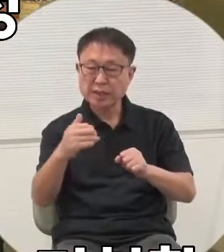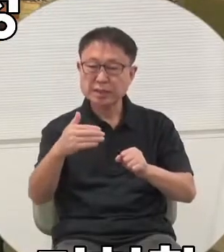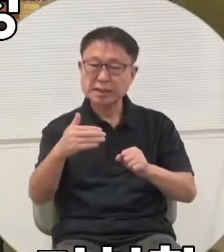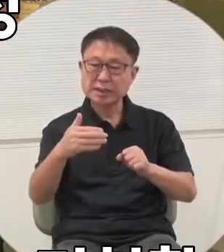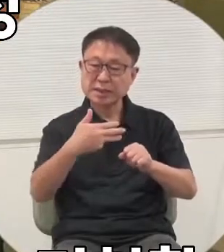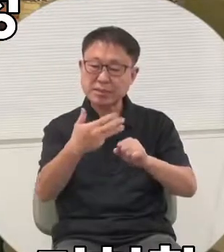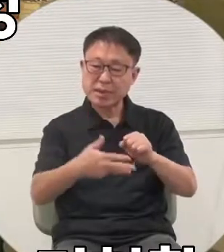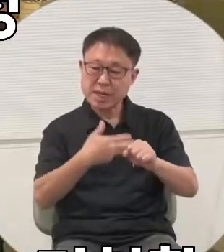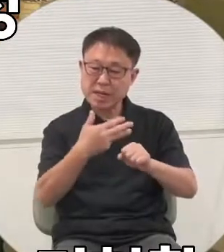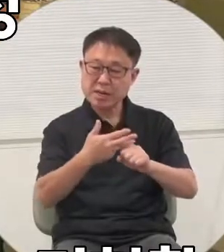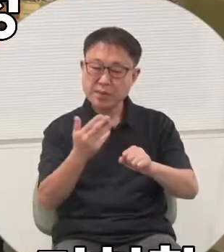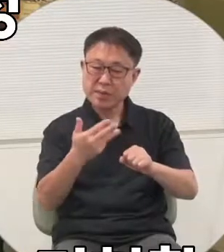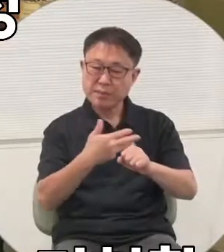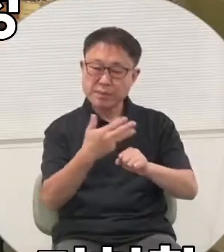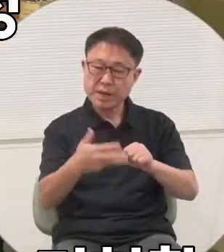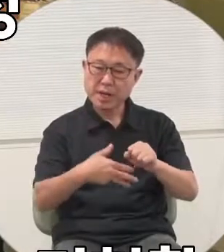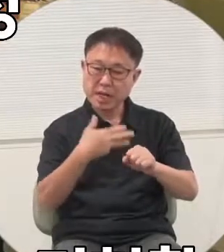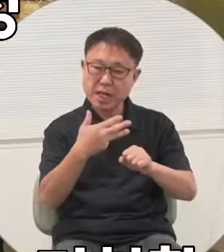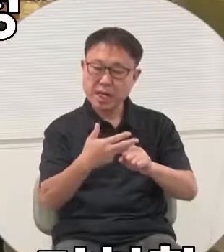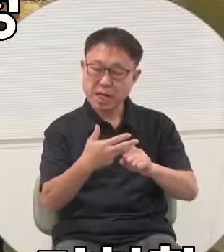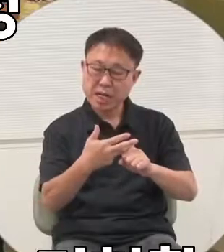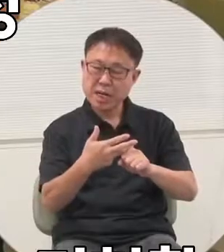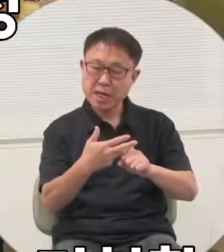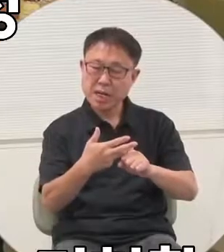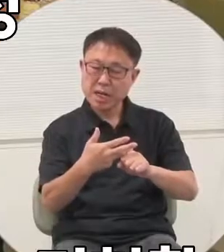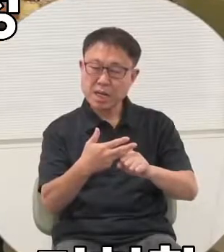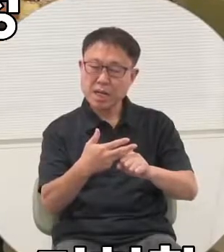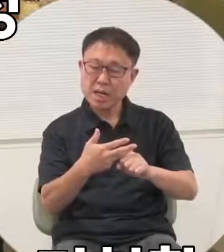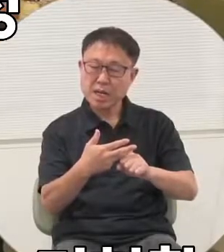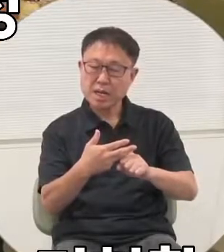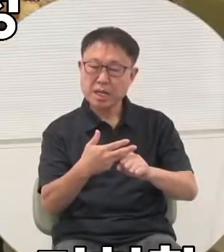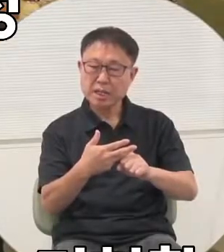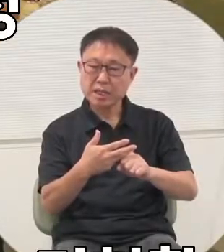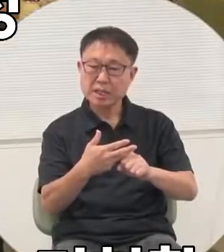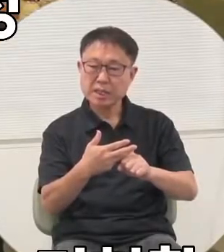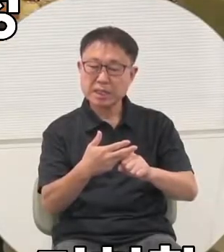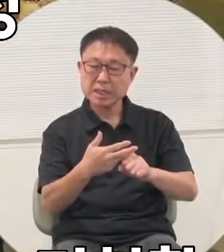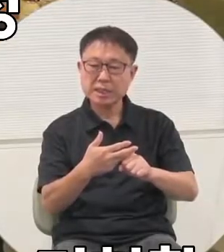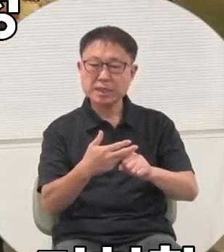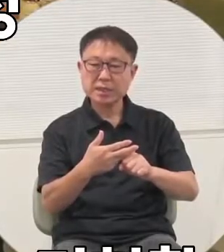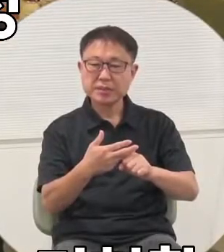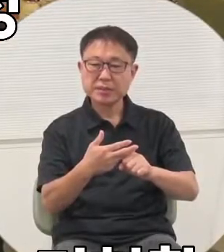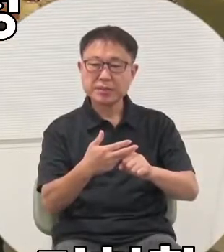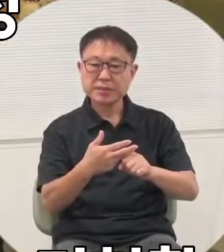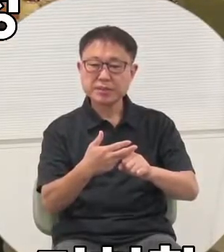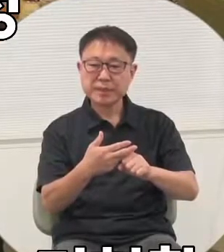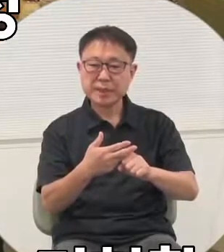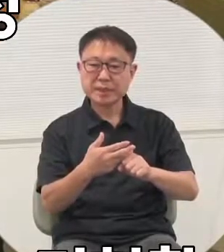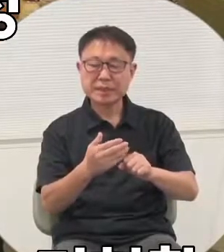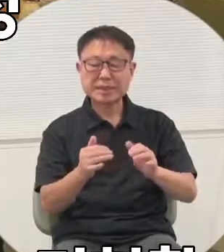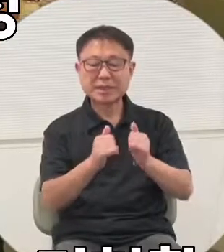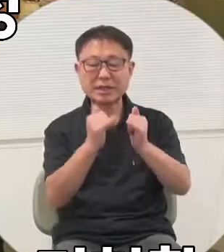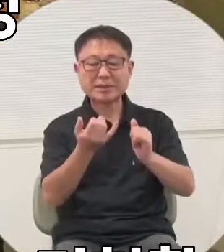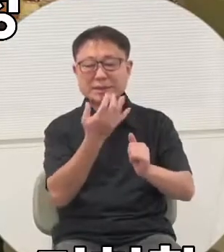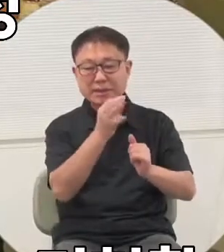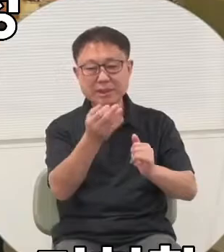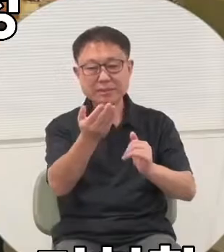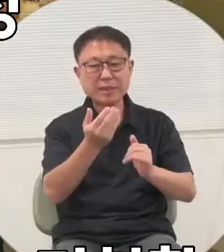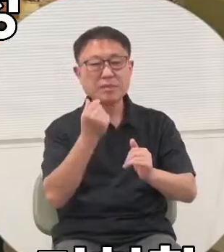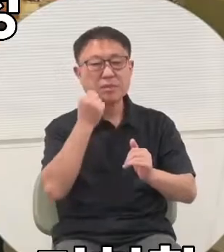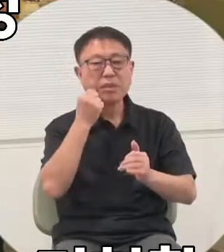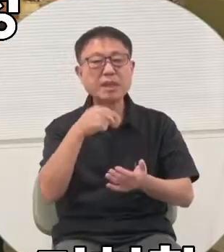8년 정도? 8년이 길다 짧다 얘기를 못하지만 사회적으로는 인정을 받지 못하고 있는 상태라서